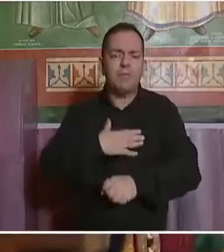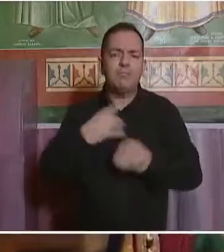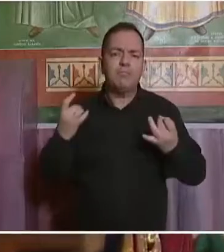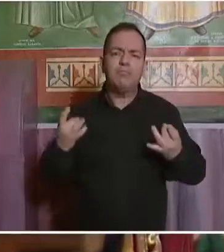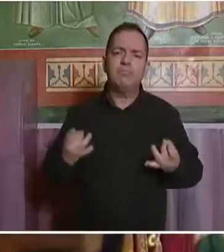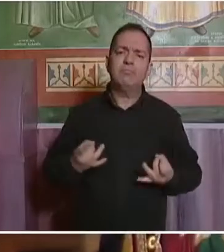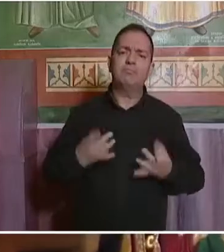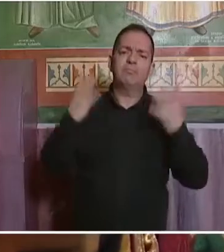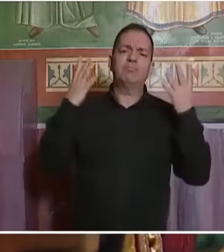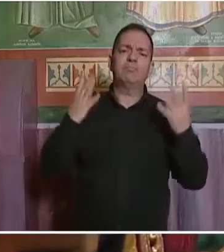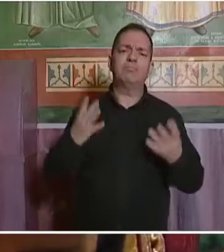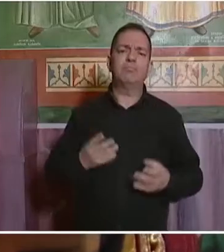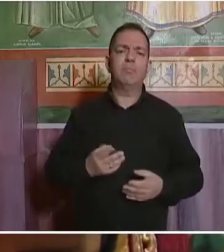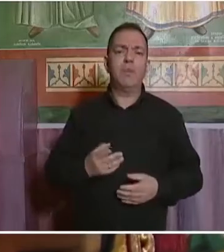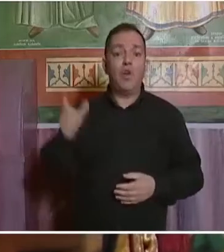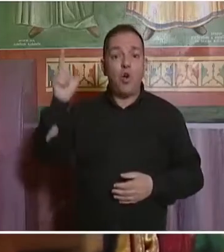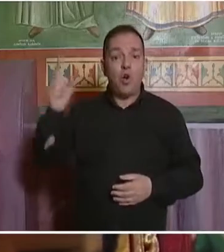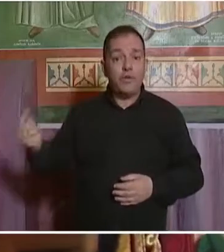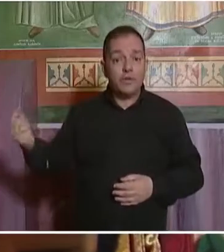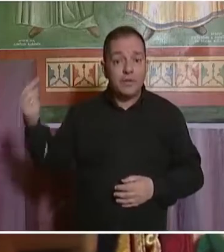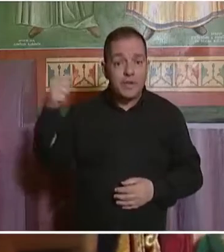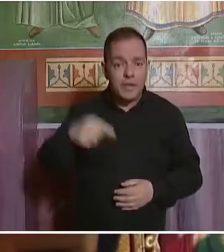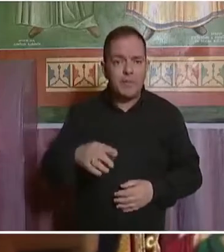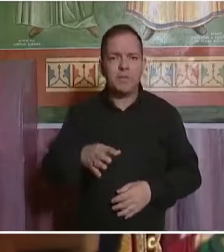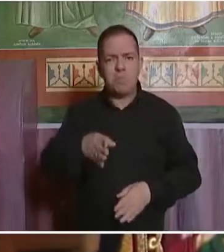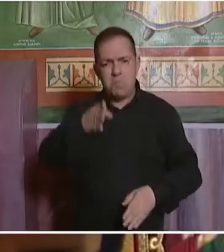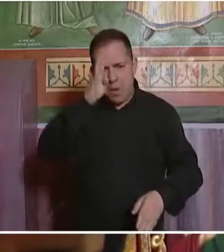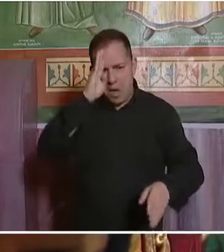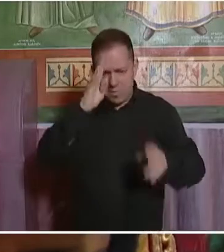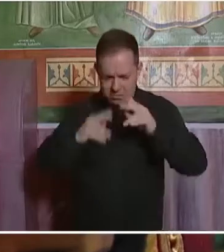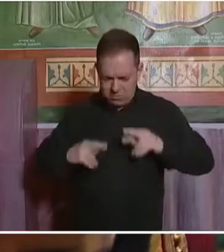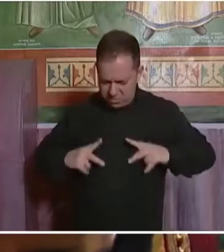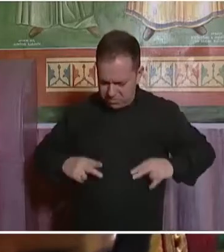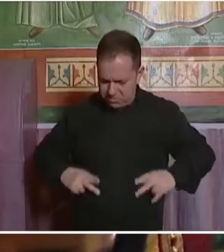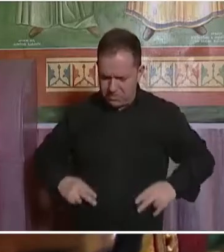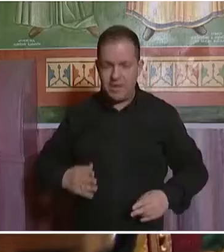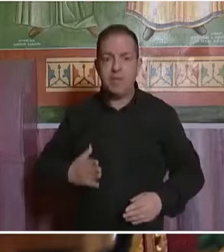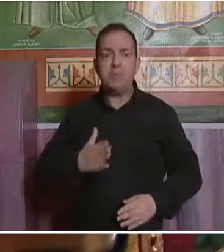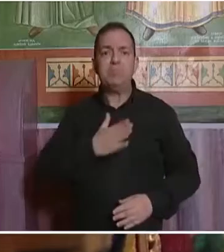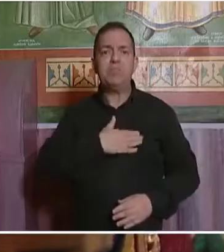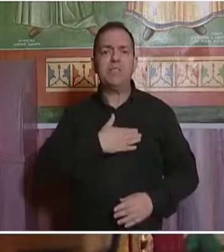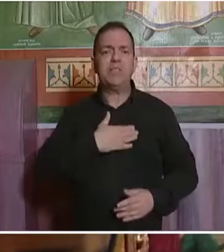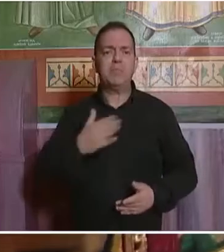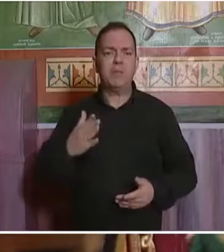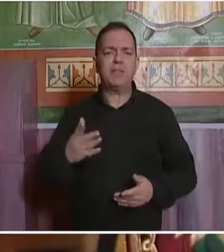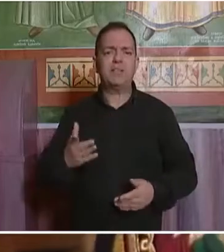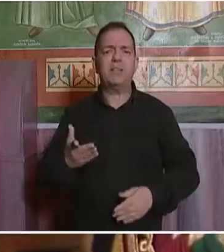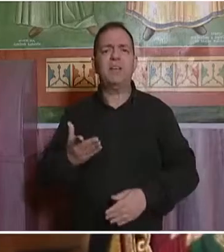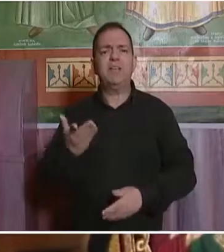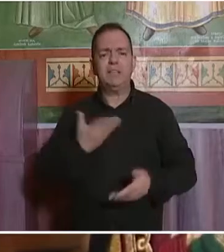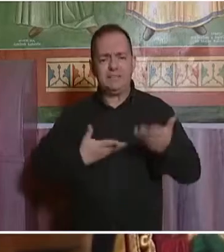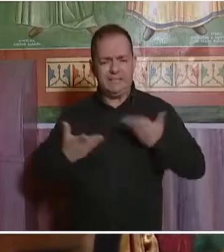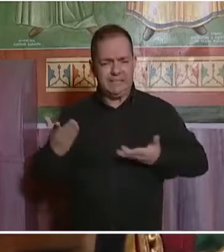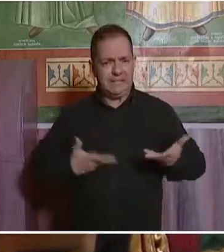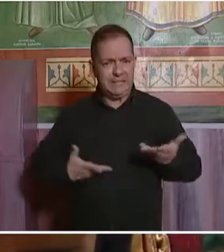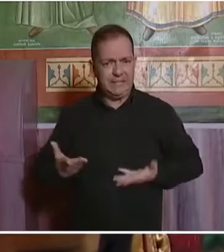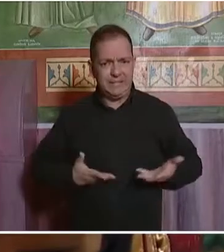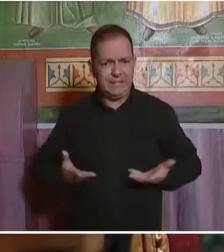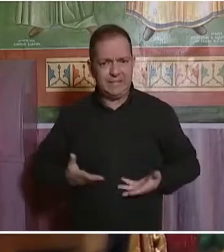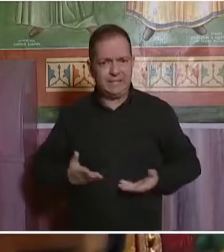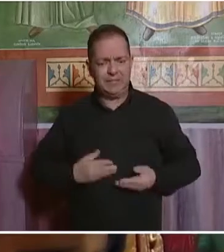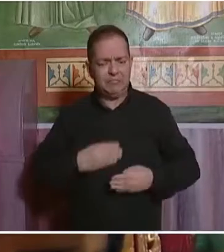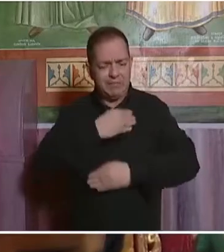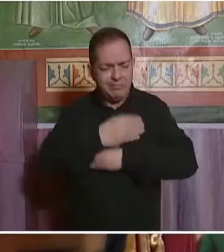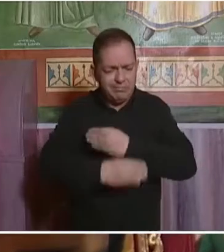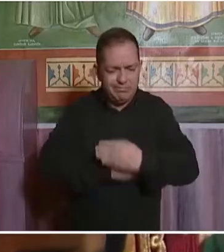ήρθε για να θεραπεύσει τις πληγές μας, να επουλώσει τα τραύματά μας, να